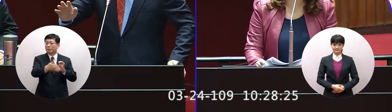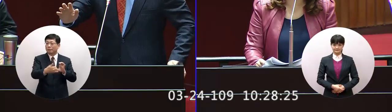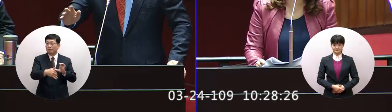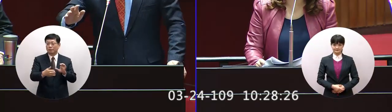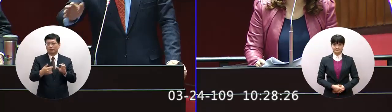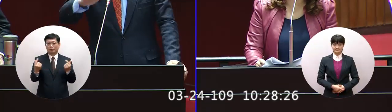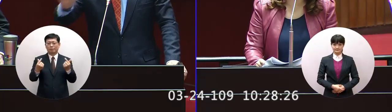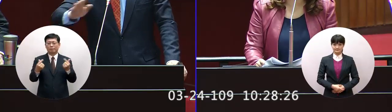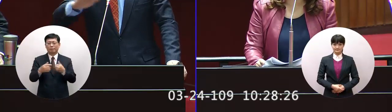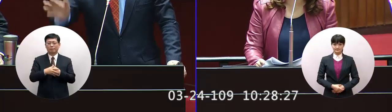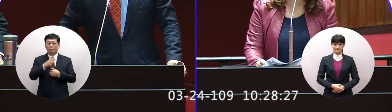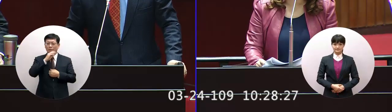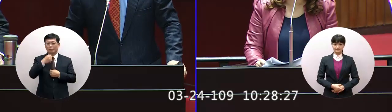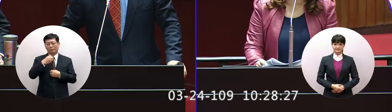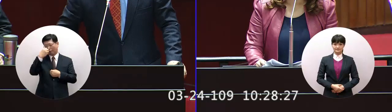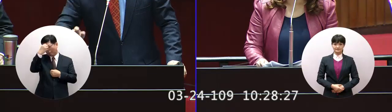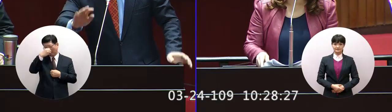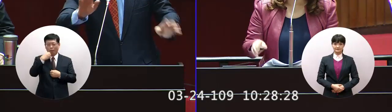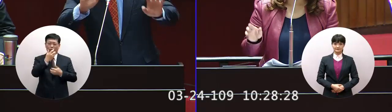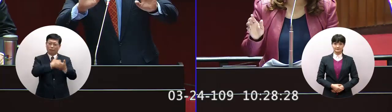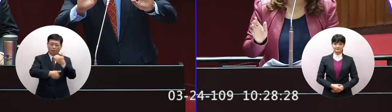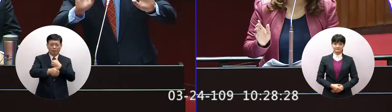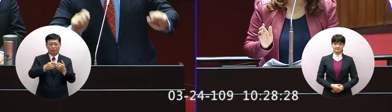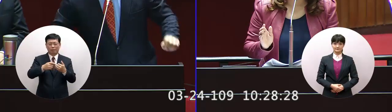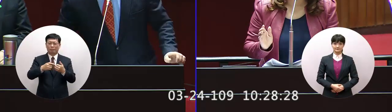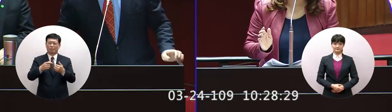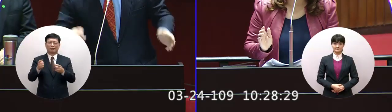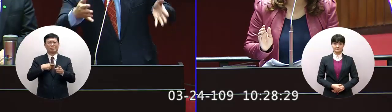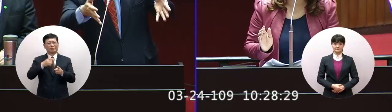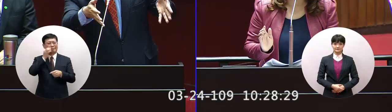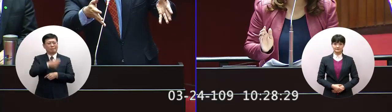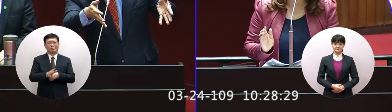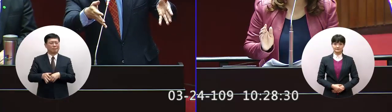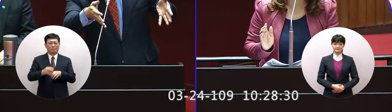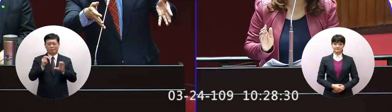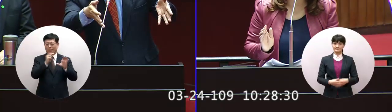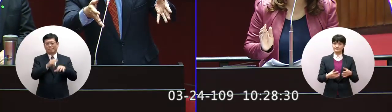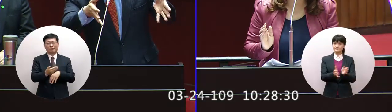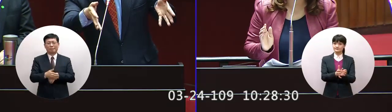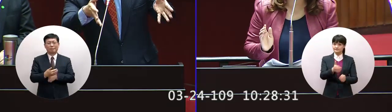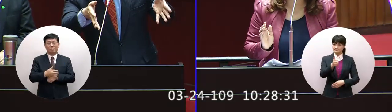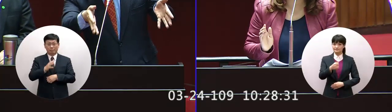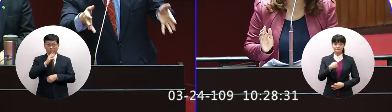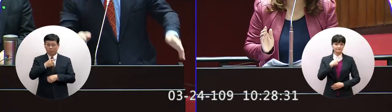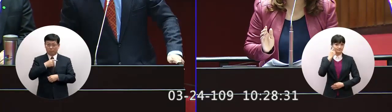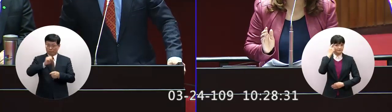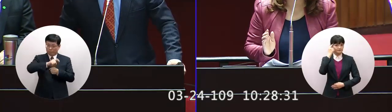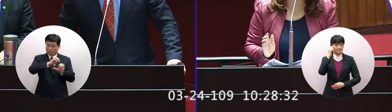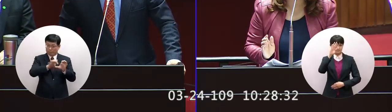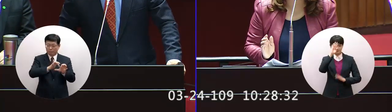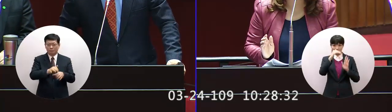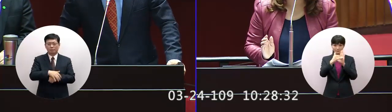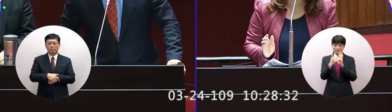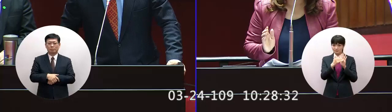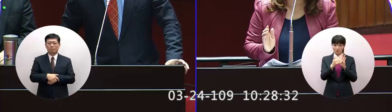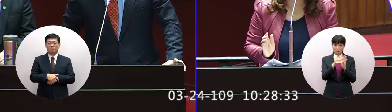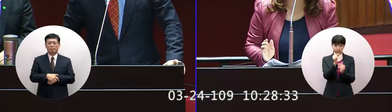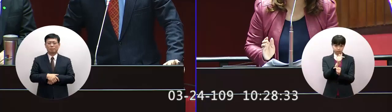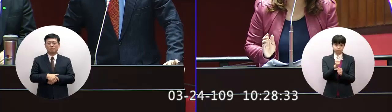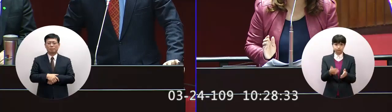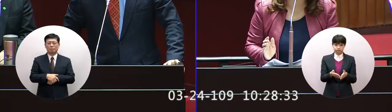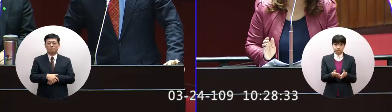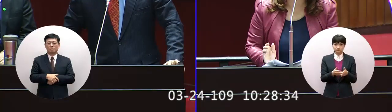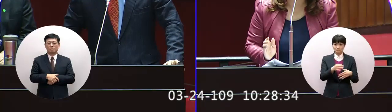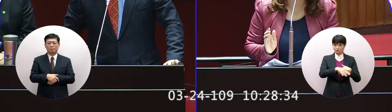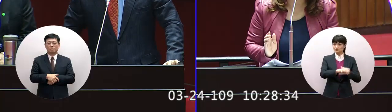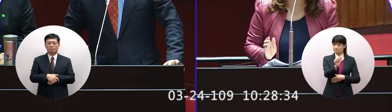的譬如说这偶像剧啦什么啦，可能他不会去看，但是 部长公共电视台这边要加快速度，防疫不能有漏洞， 对， 任何